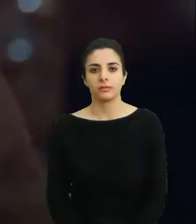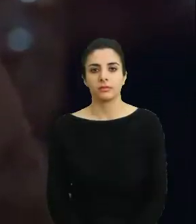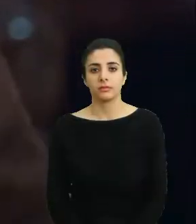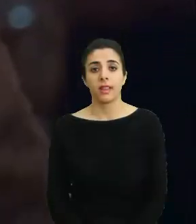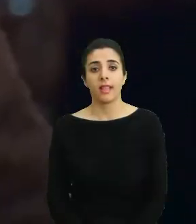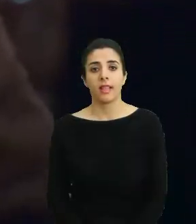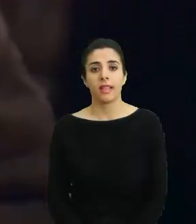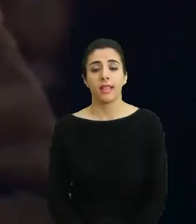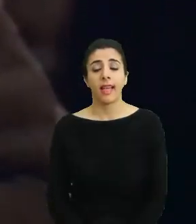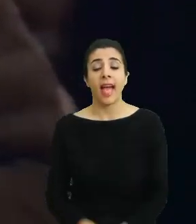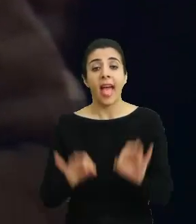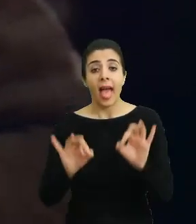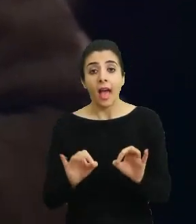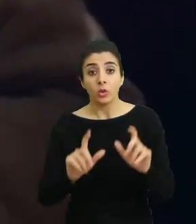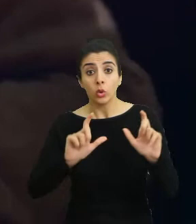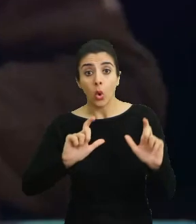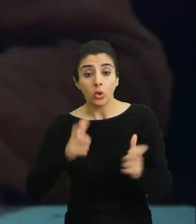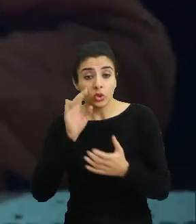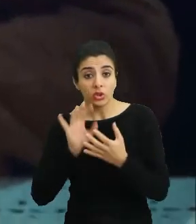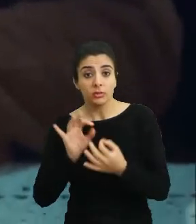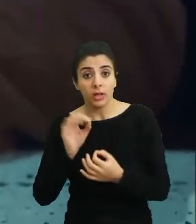Her göçmen bir